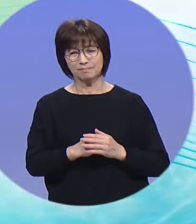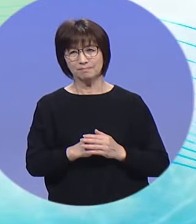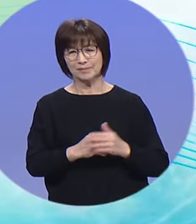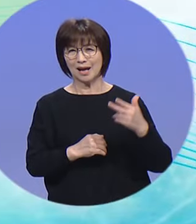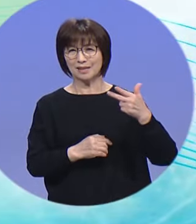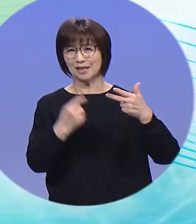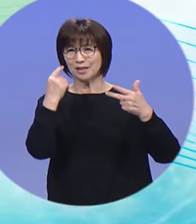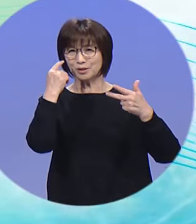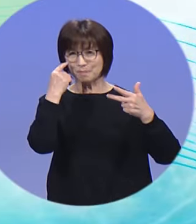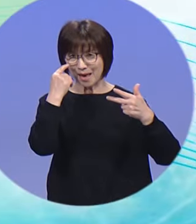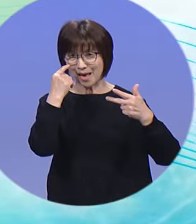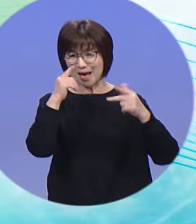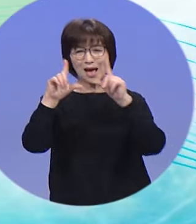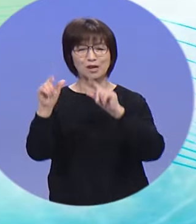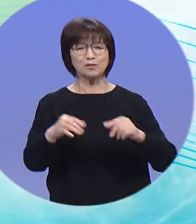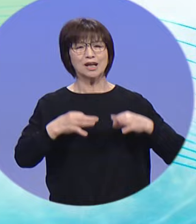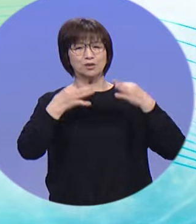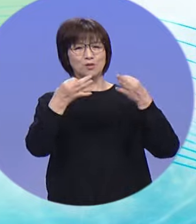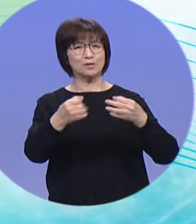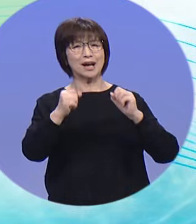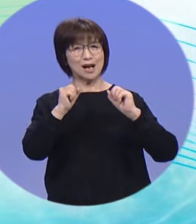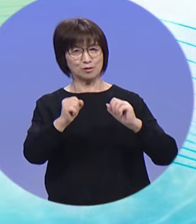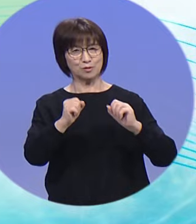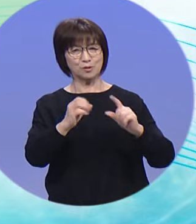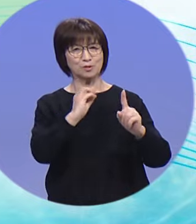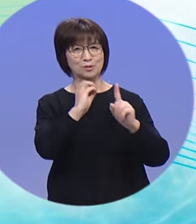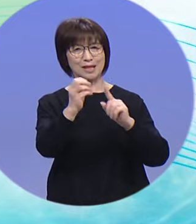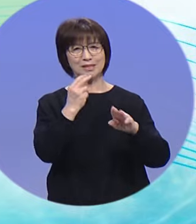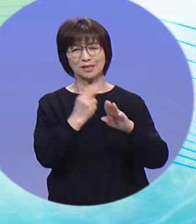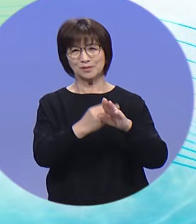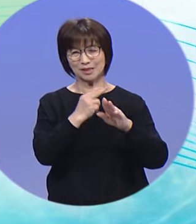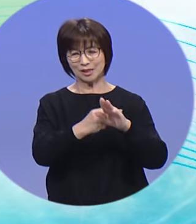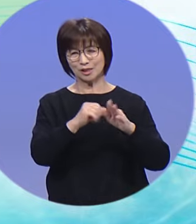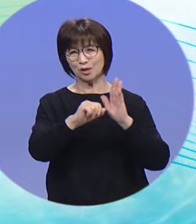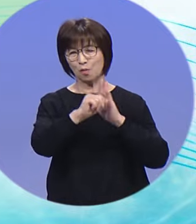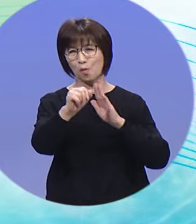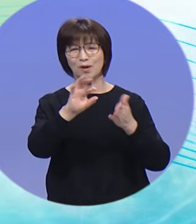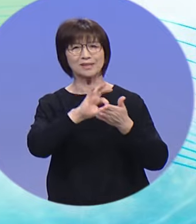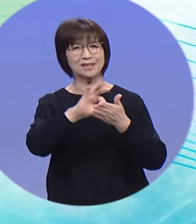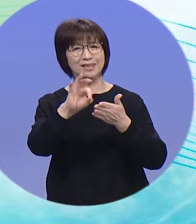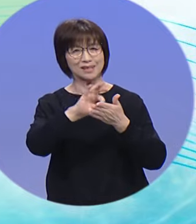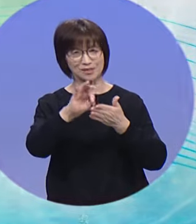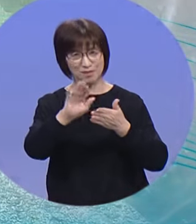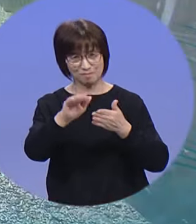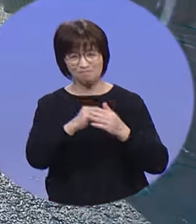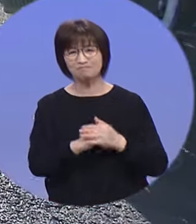7つ目は暮らしを豊かにするデジタル技術の効果的な活用です。